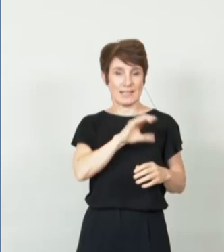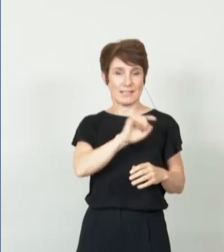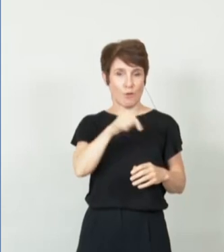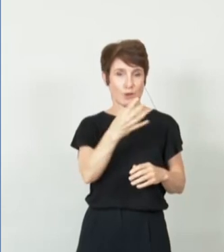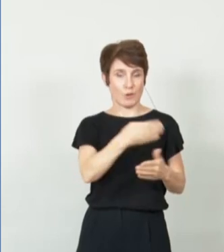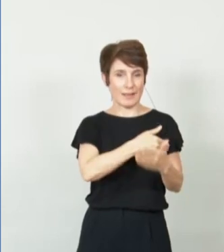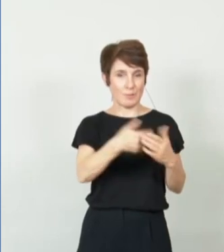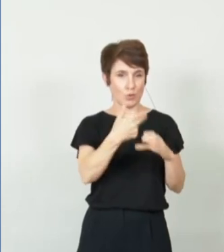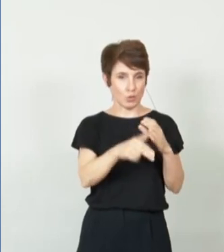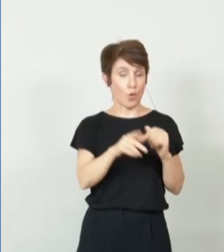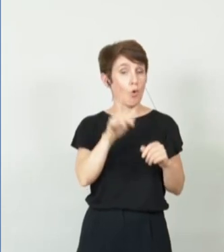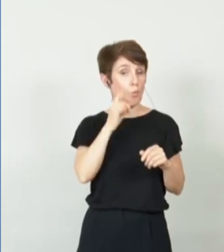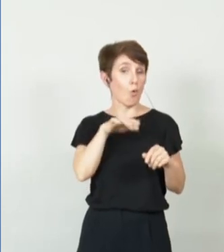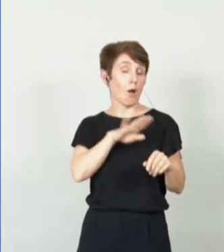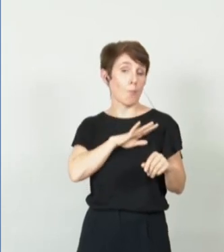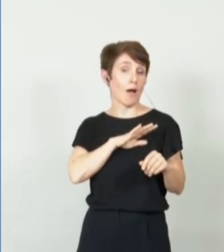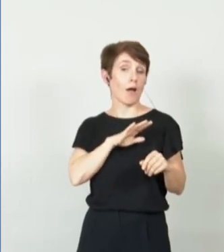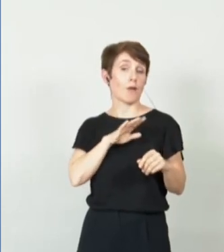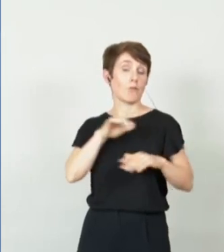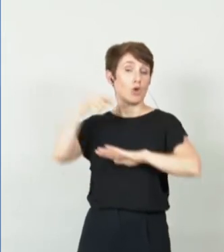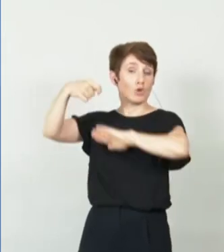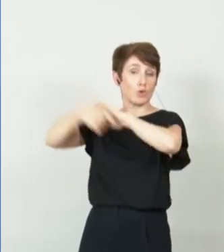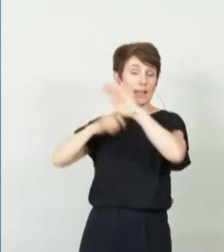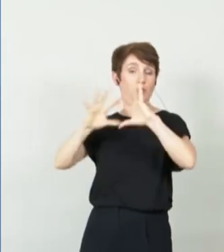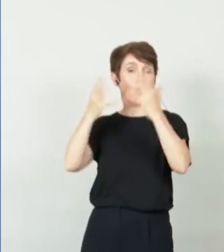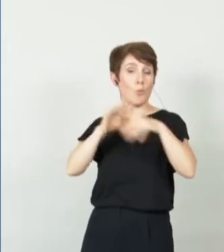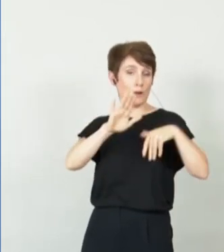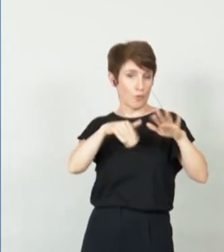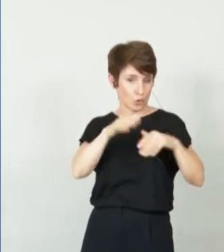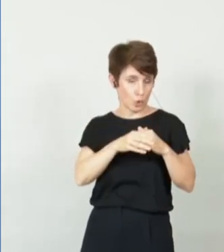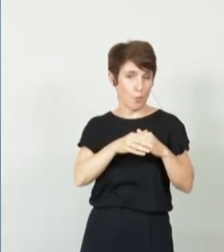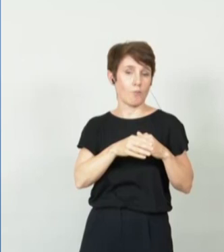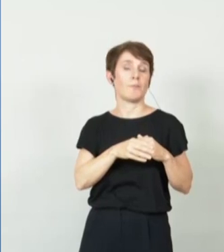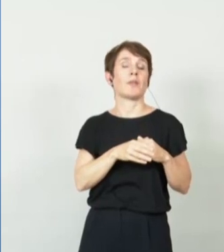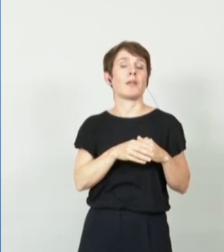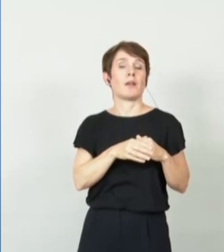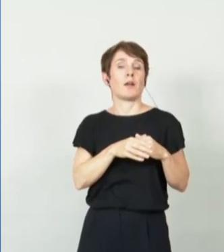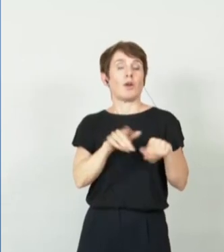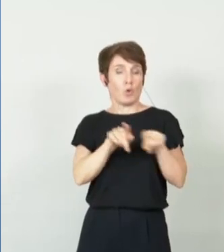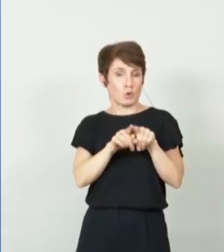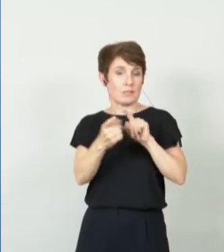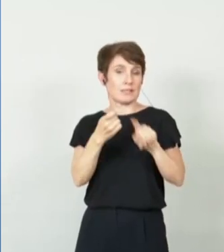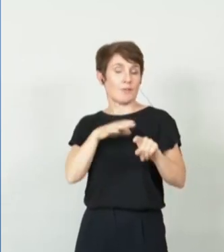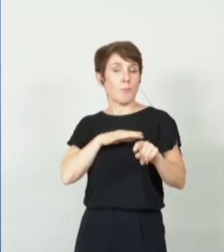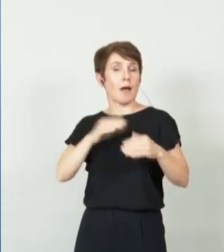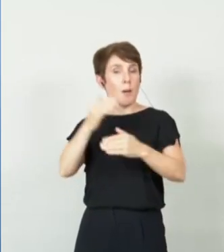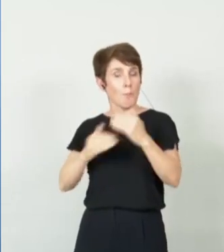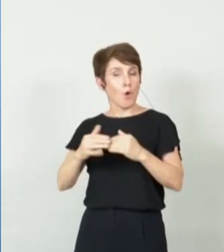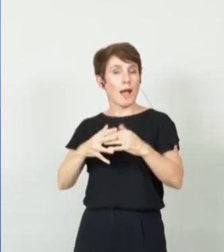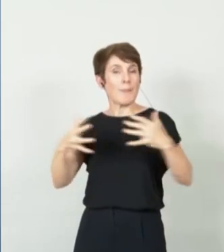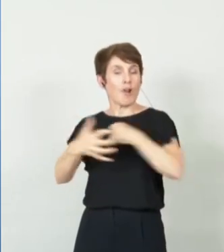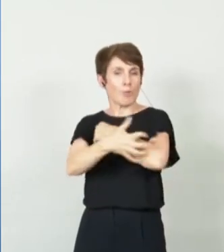une hausse de la dotation globale de fonctionnement 06 des recettes liées à un programme de grande précarité de la RS